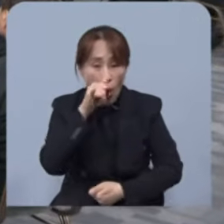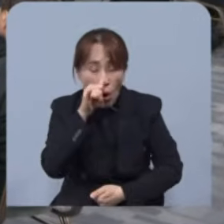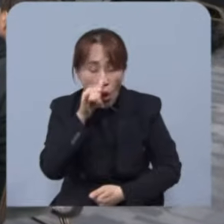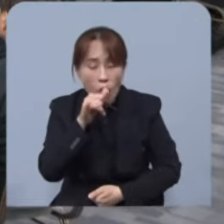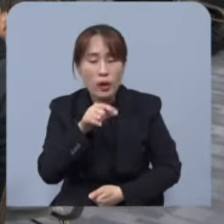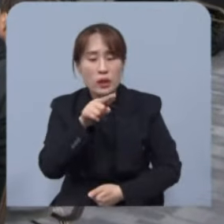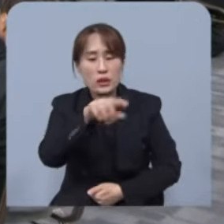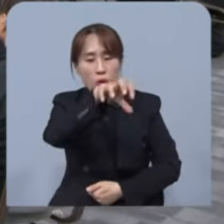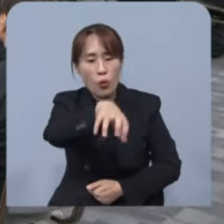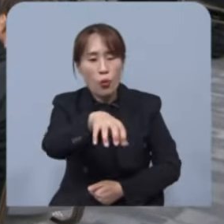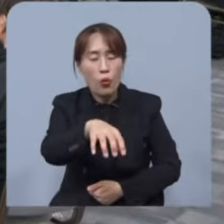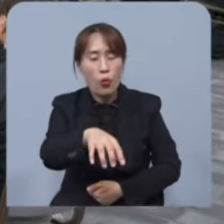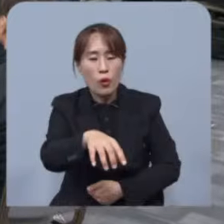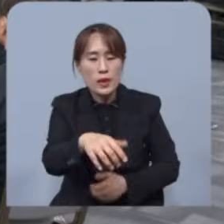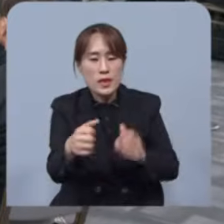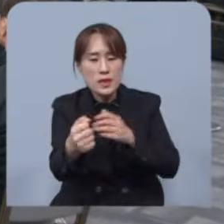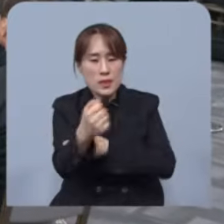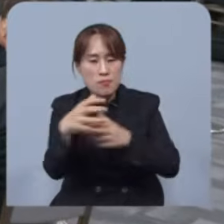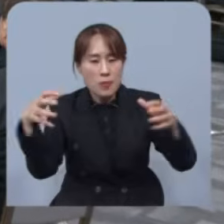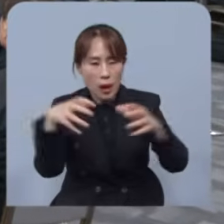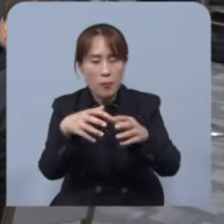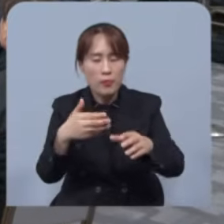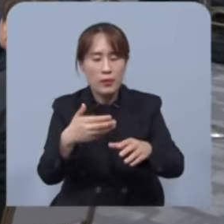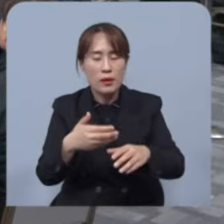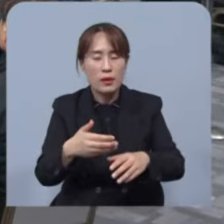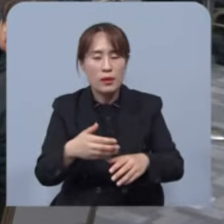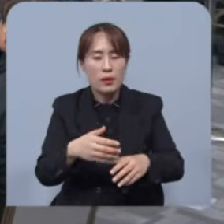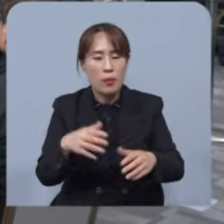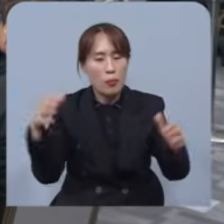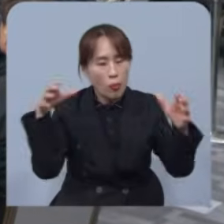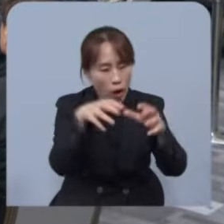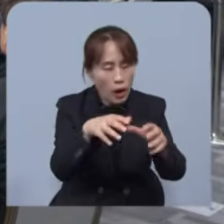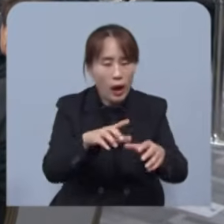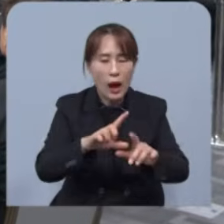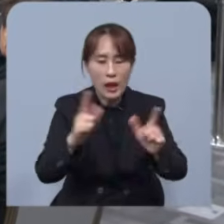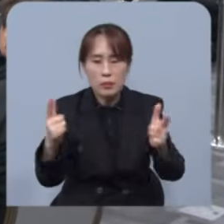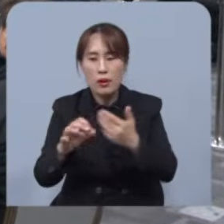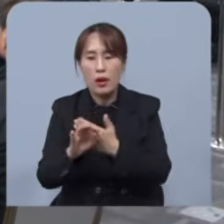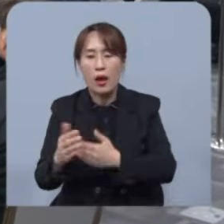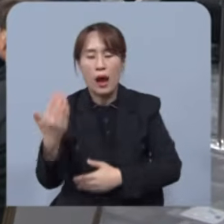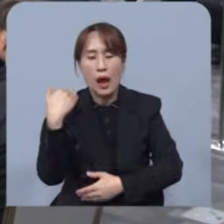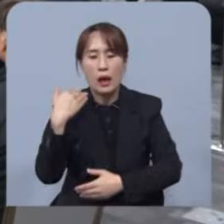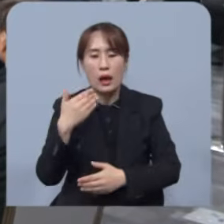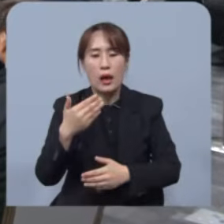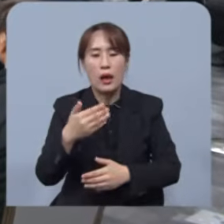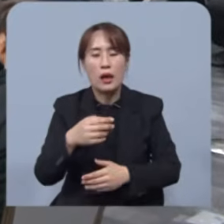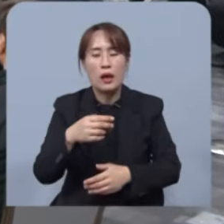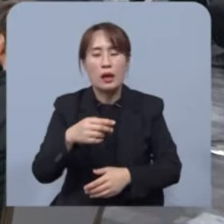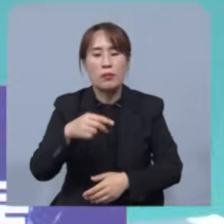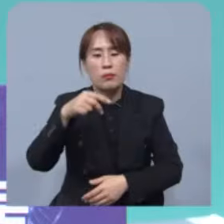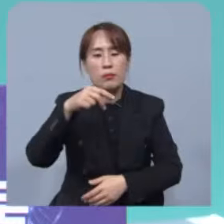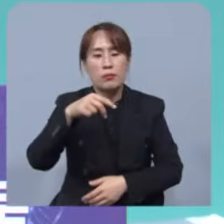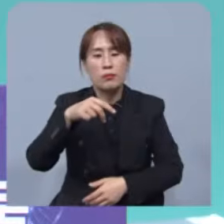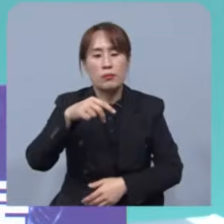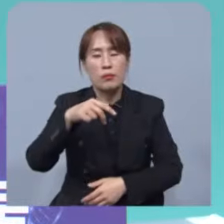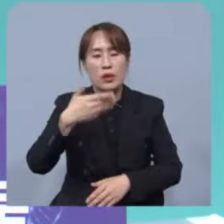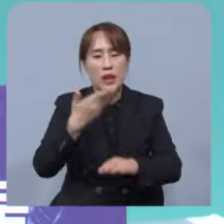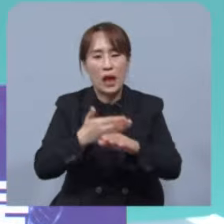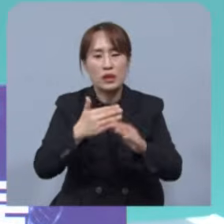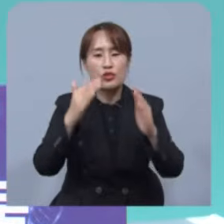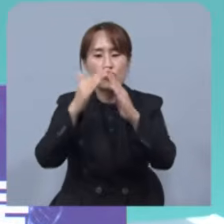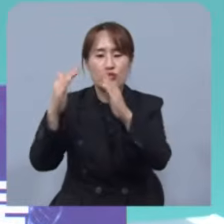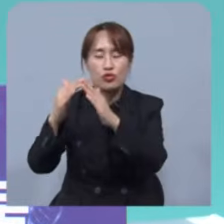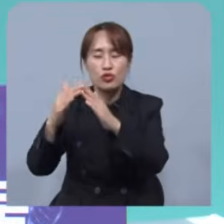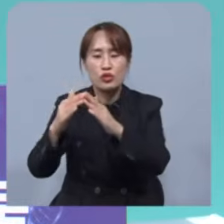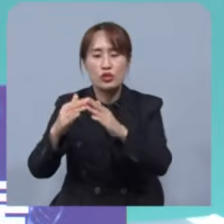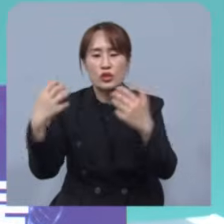가능하면 거기를 중심으로 에너지를 집중해서 주변에 퍼져나가게 할 거냐, 아니면 저기 아까 말씀하신 동부 지역에 무슨 군 단위로 하나씩 막 군청